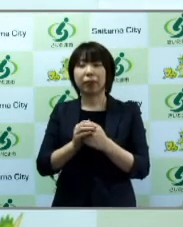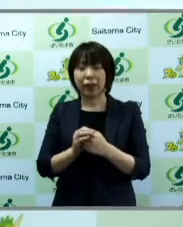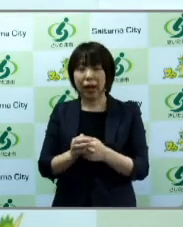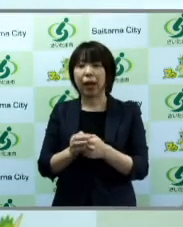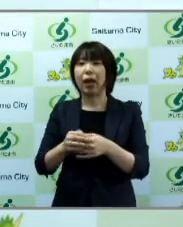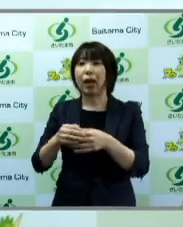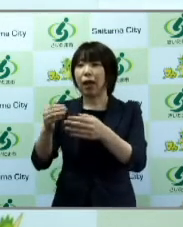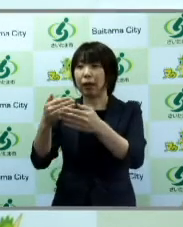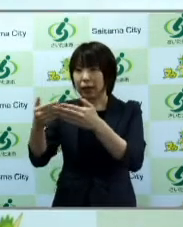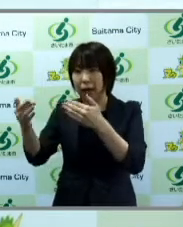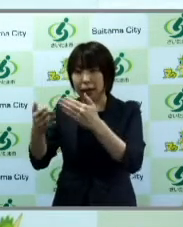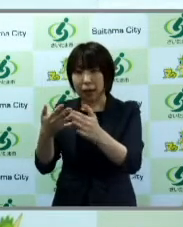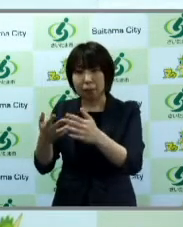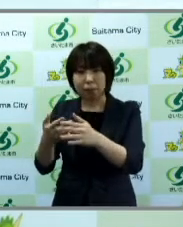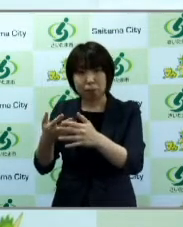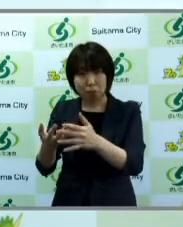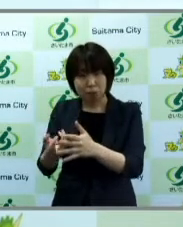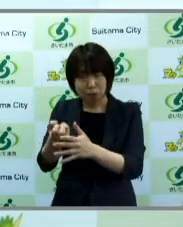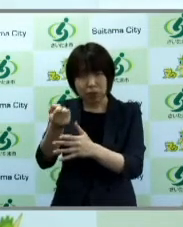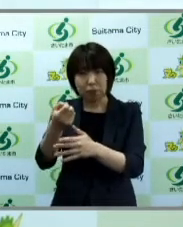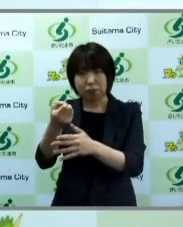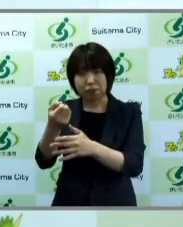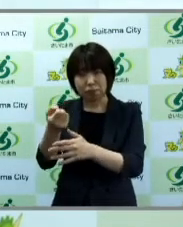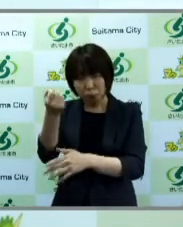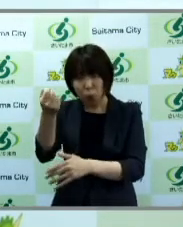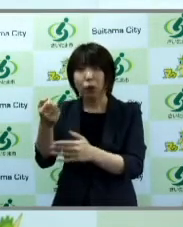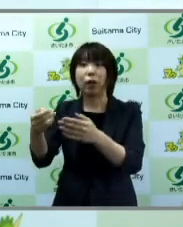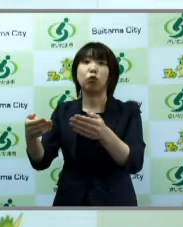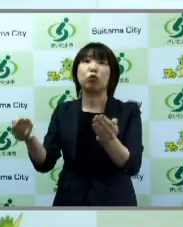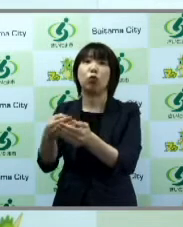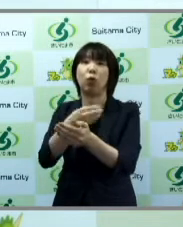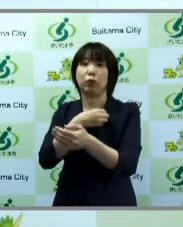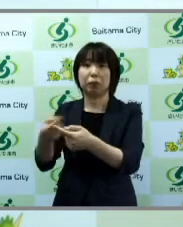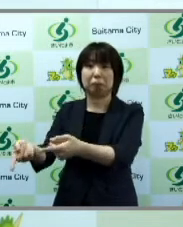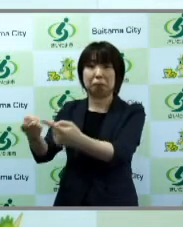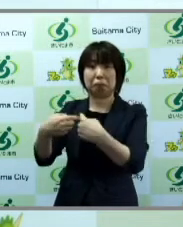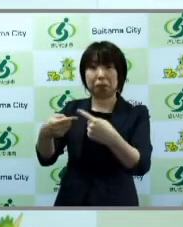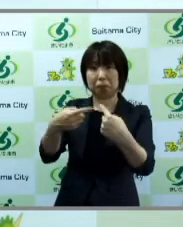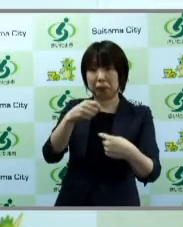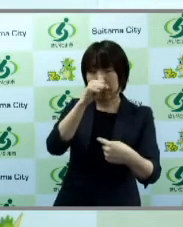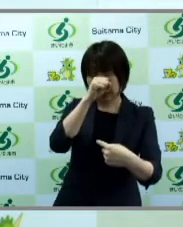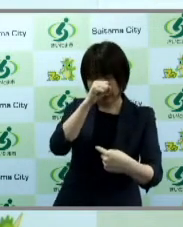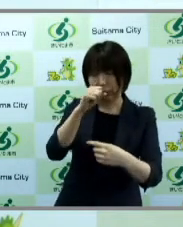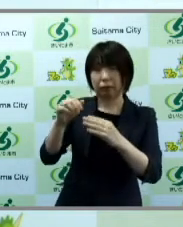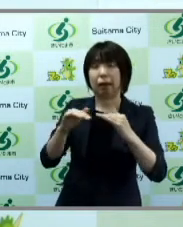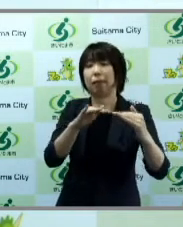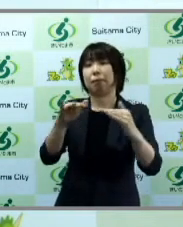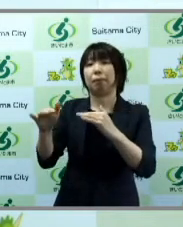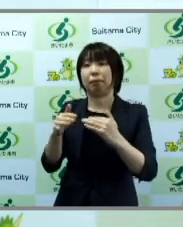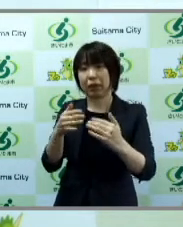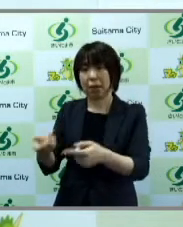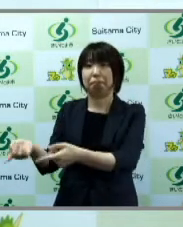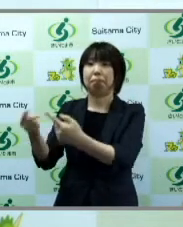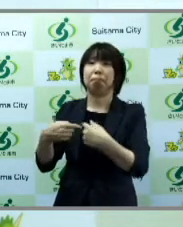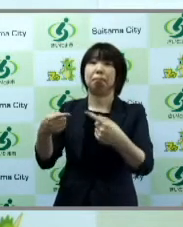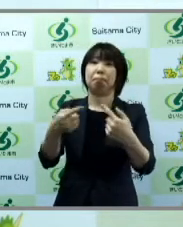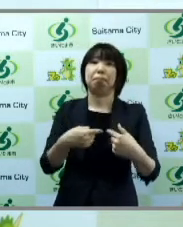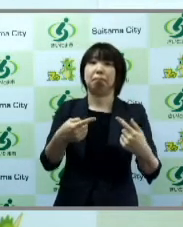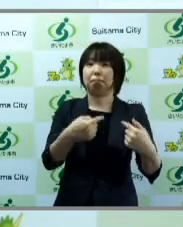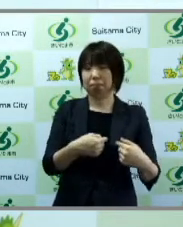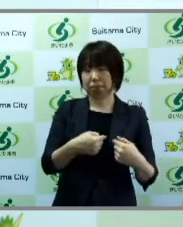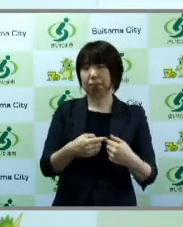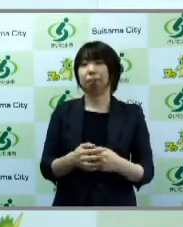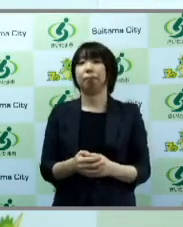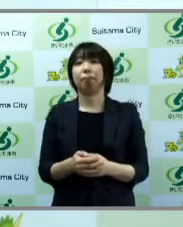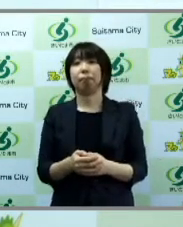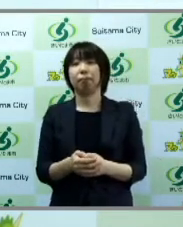べく集めていく方がより効果的効率的にできるだろうという判断で、そういった部分についてはそういうふうにさせていただくつもりでございます。ただ